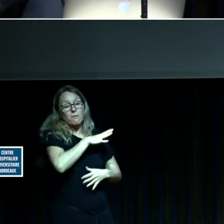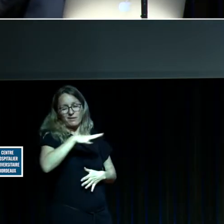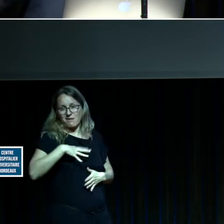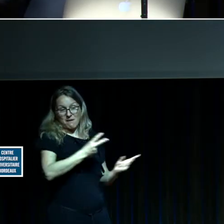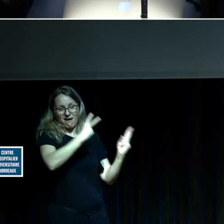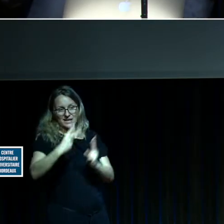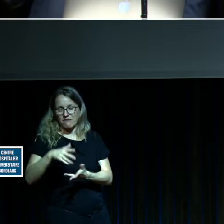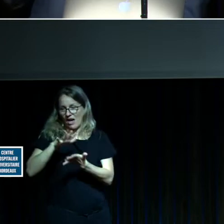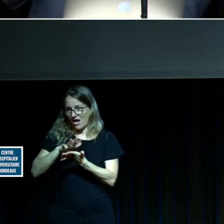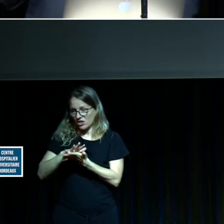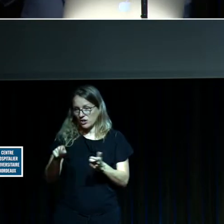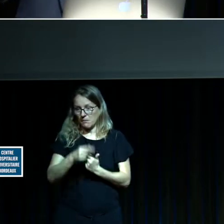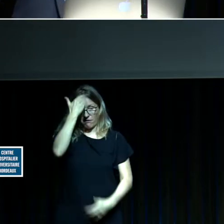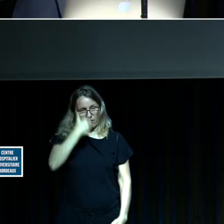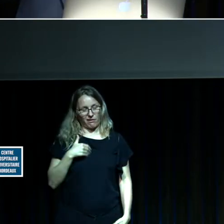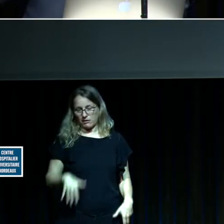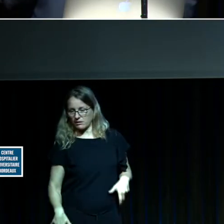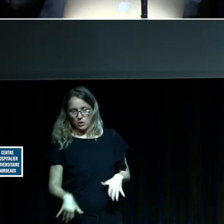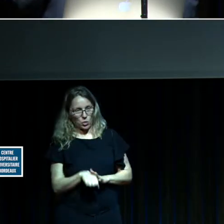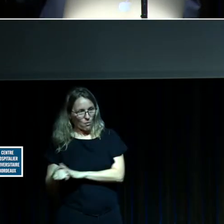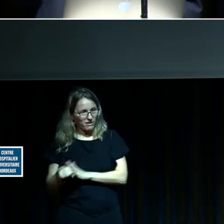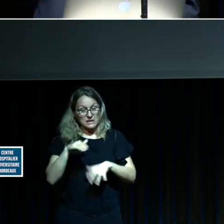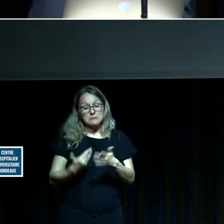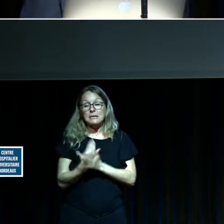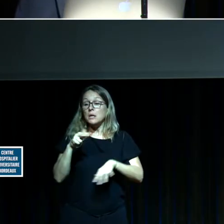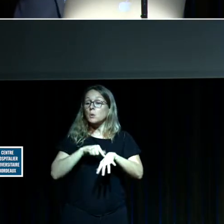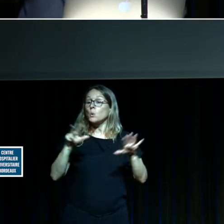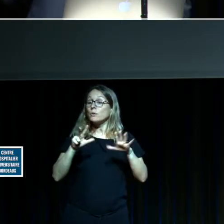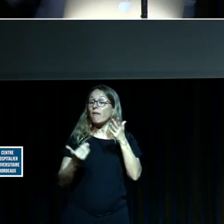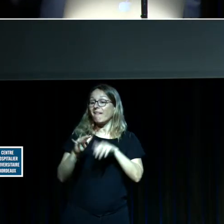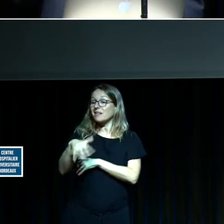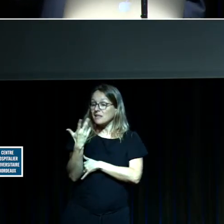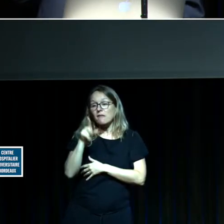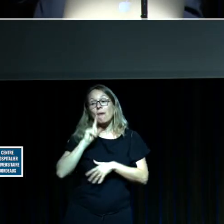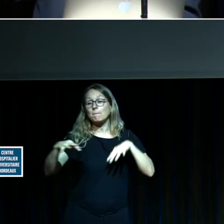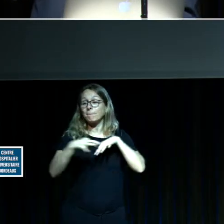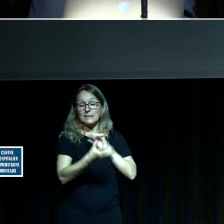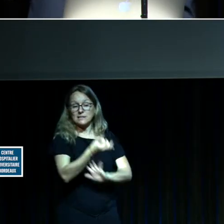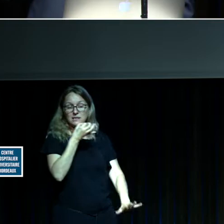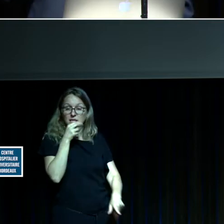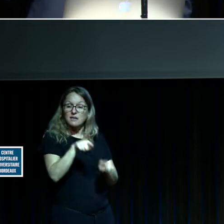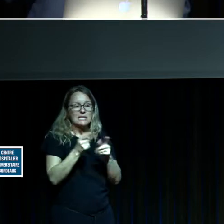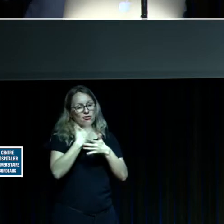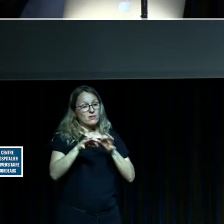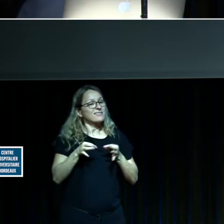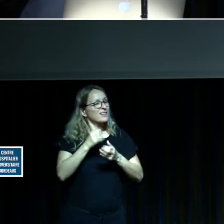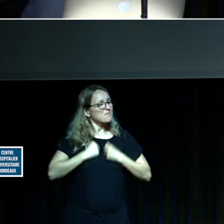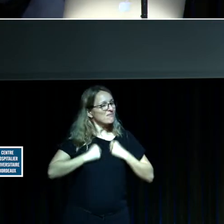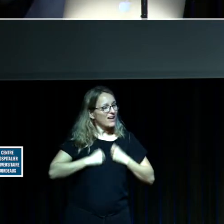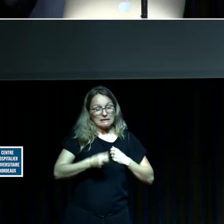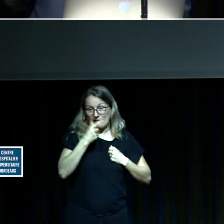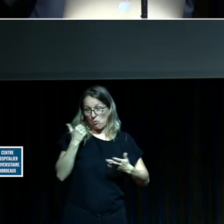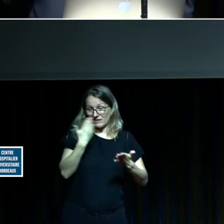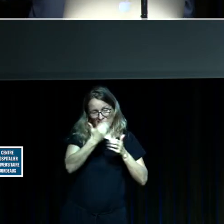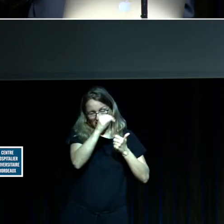a tel âge, il a une hémiplégie droite qui est survenue ce matin à 8h15, d'après sa femme, c'était dans la salle de bain, et il prend tel et tel traitement, il est dans le camion des